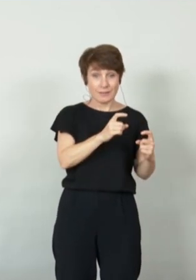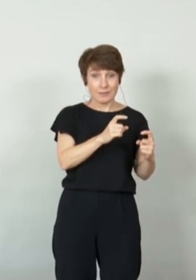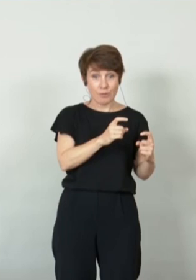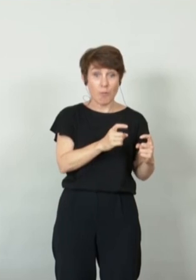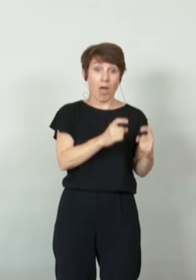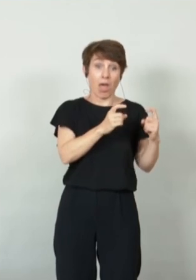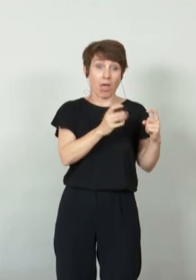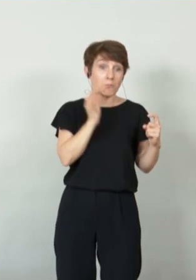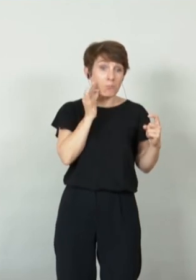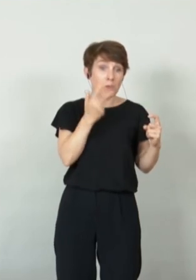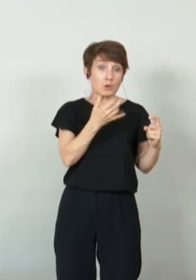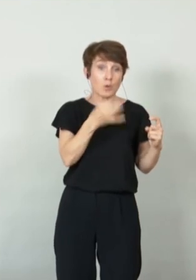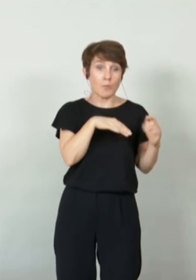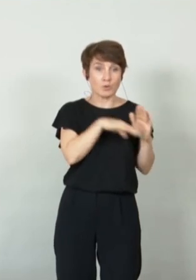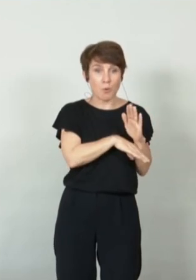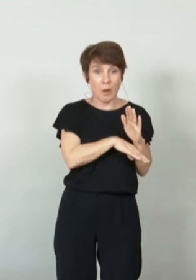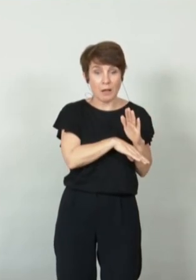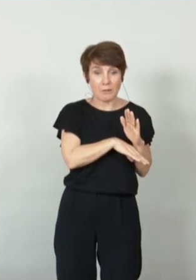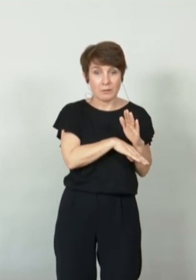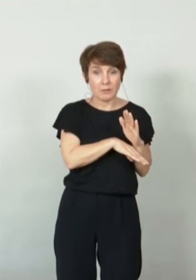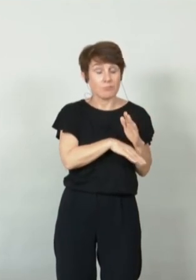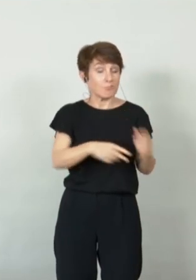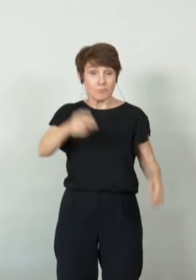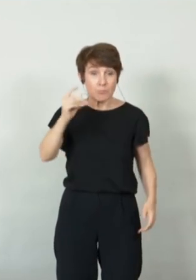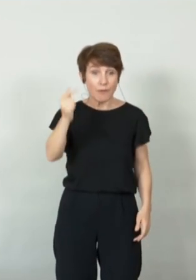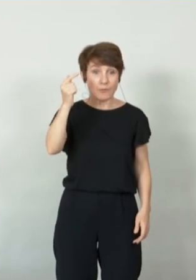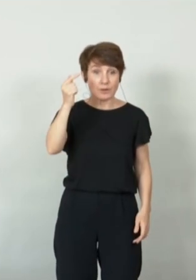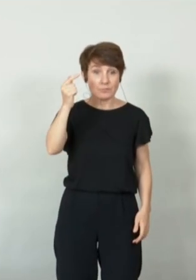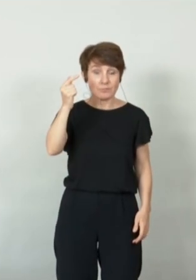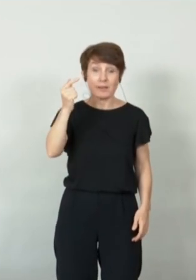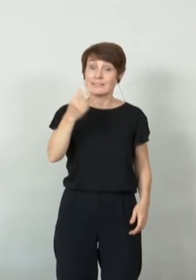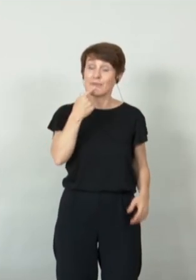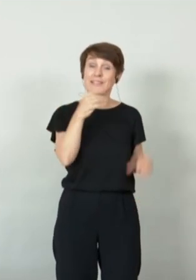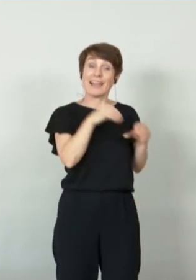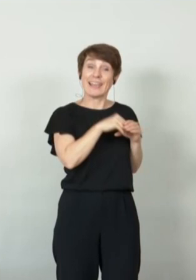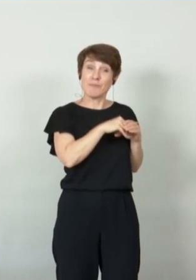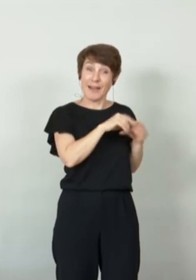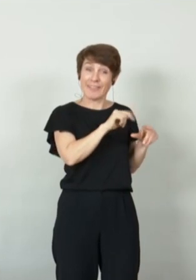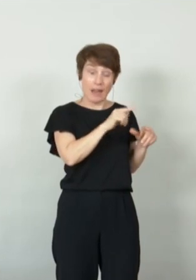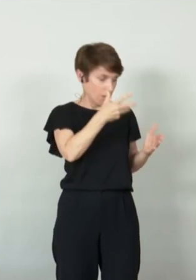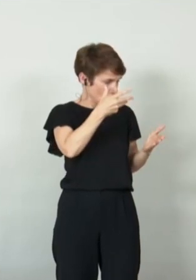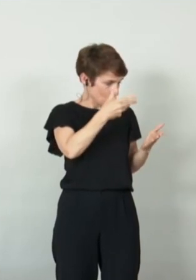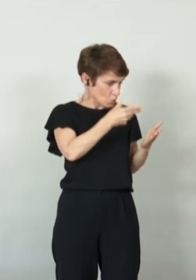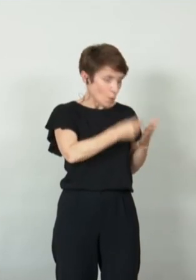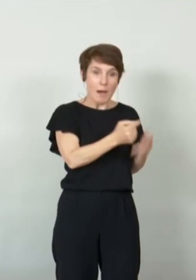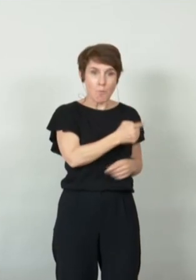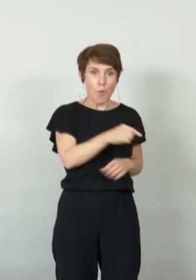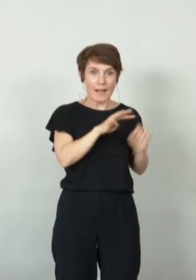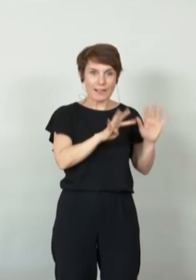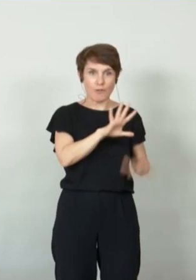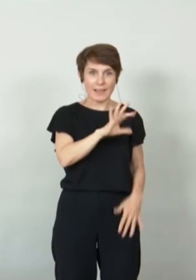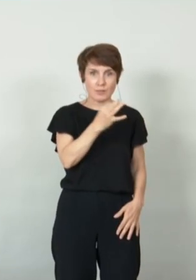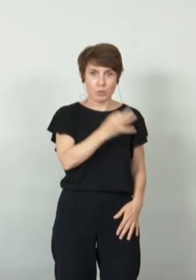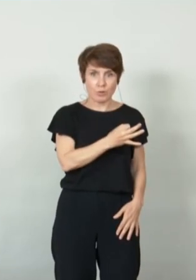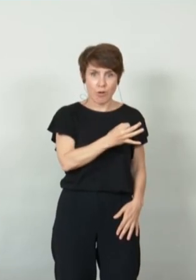3%. ça c'est jouer comme ça en un clin d'oeil notre épargne honnête a fondu de 95% et avec la croissance continue des